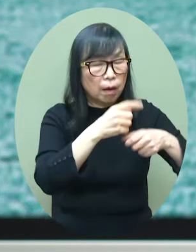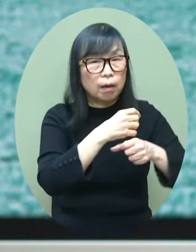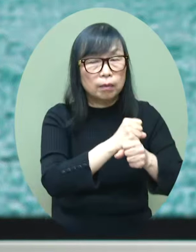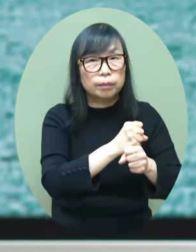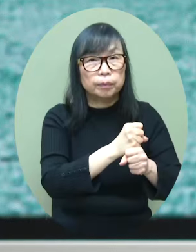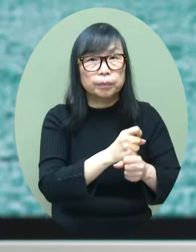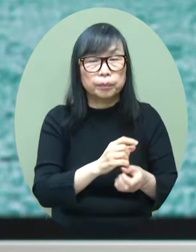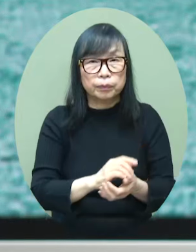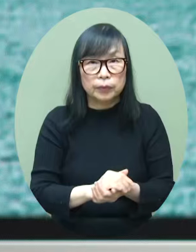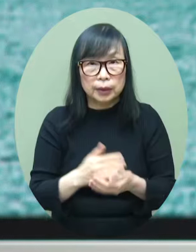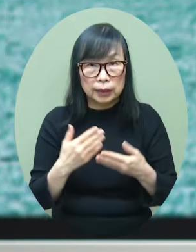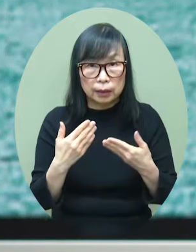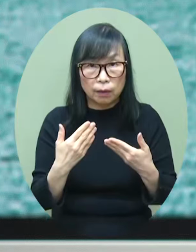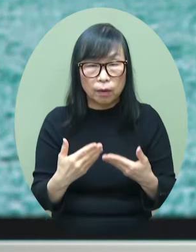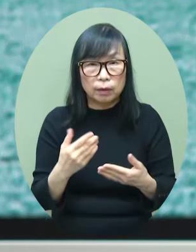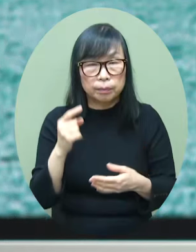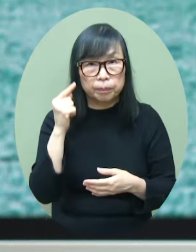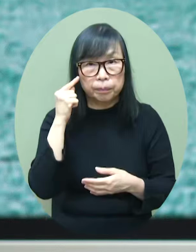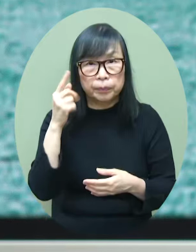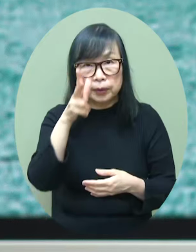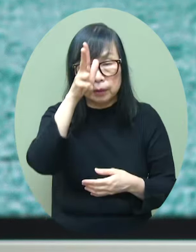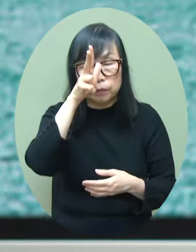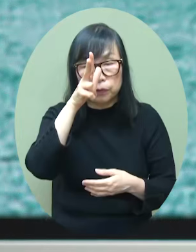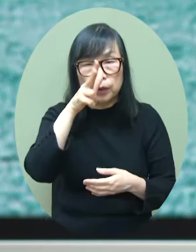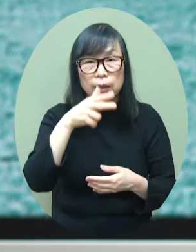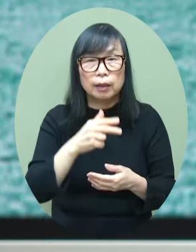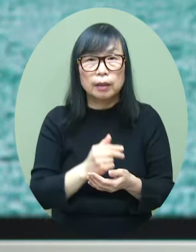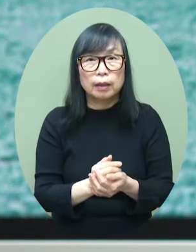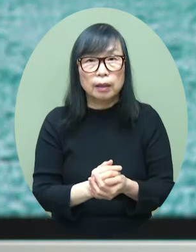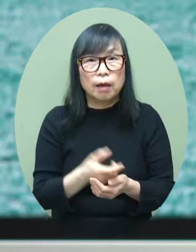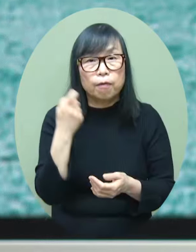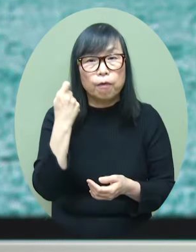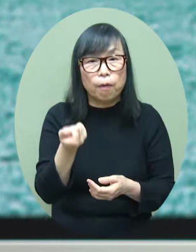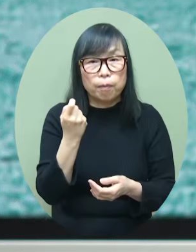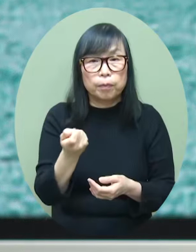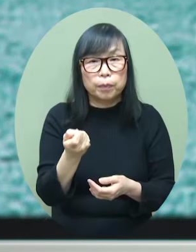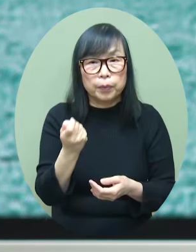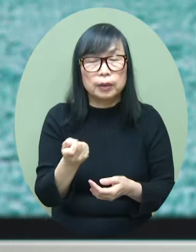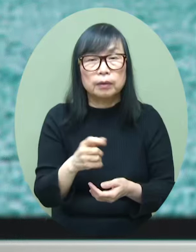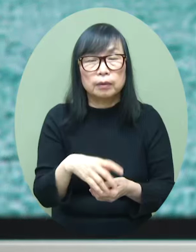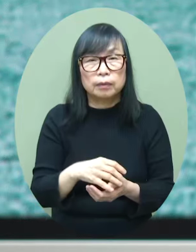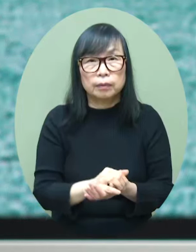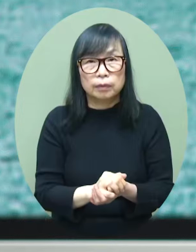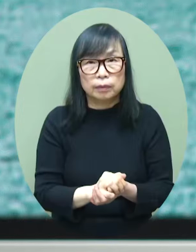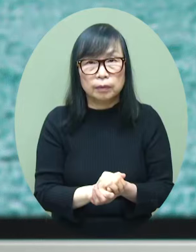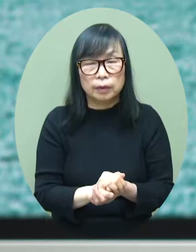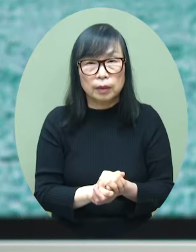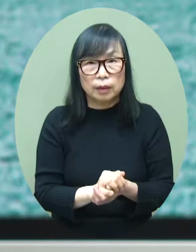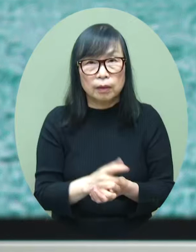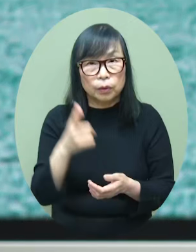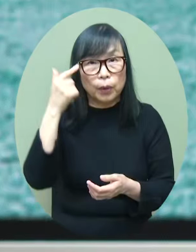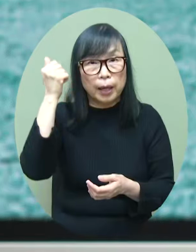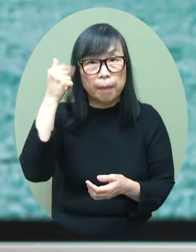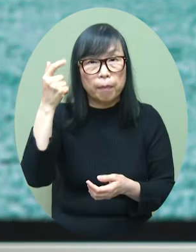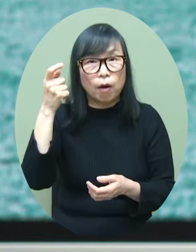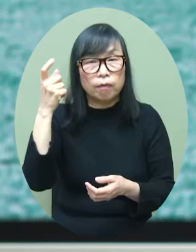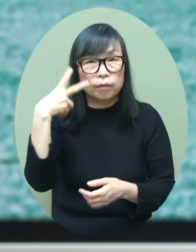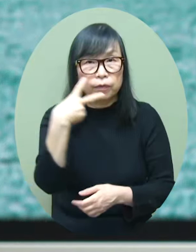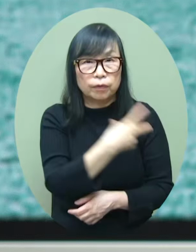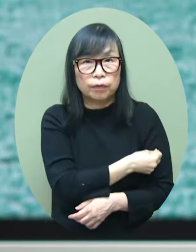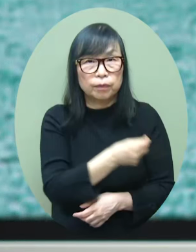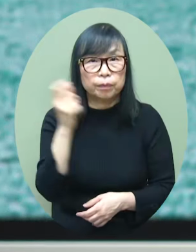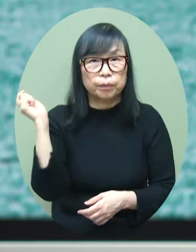結果嘅。咁呢方面咧，我諗即係喺政府嚟講都係非常之方便，好容易攞到。咁所以都係希望佢哋盡快接種